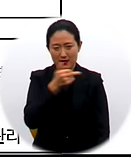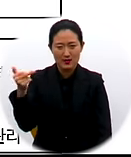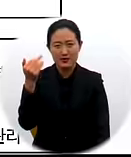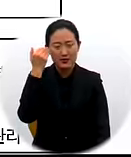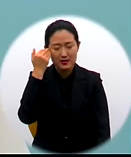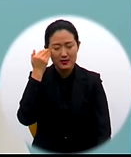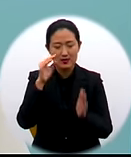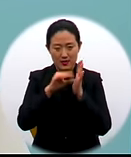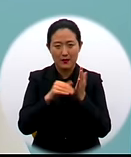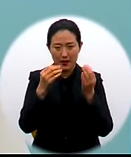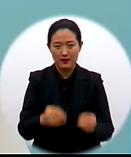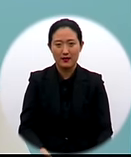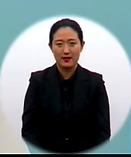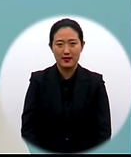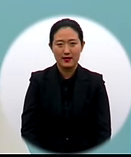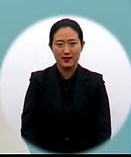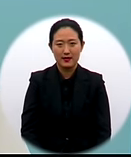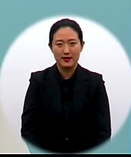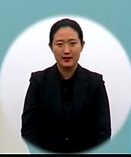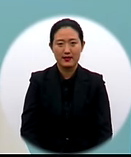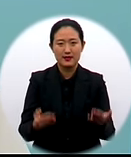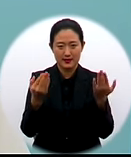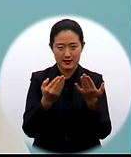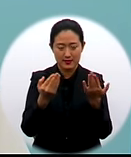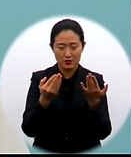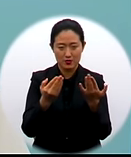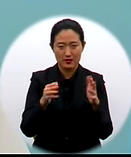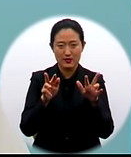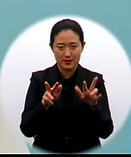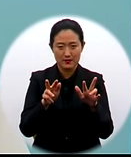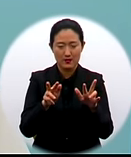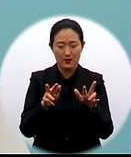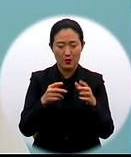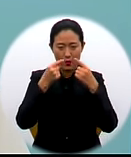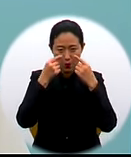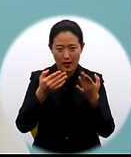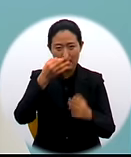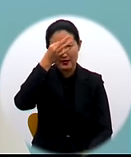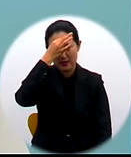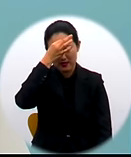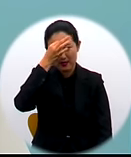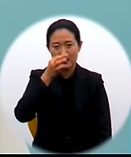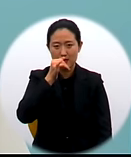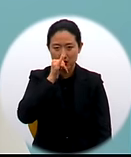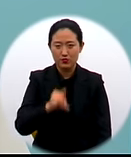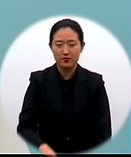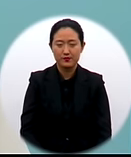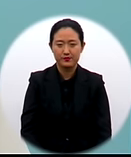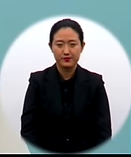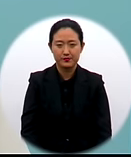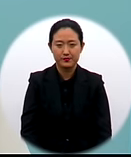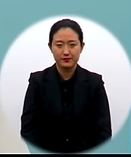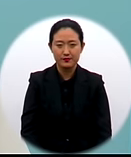직무 역량 중에서도 아주 선명한 지식과 기술이 뚜렷하고, 그리고 이 지식과 기술을 쌓는 데 필요한 끈기가